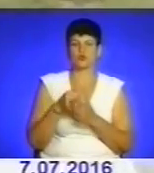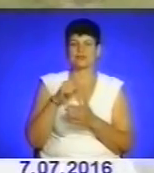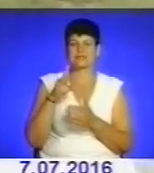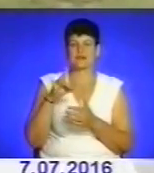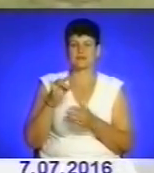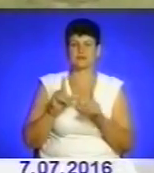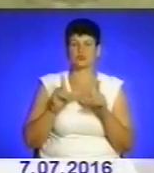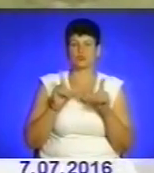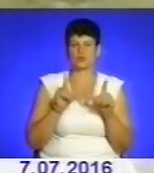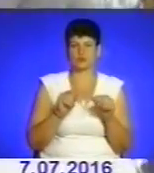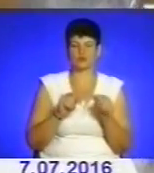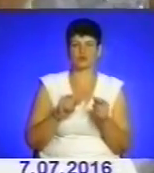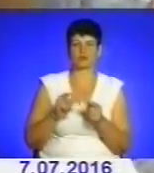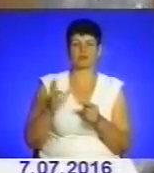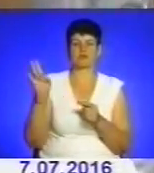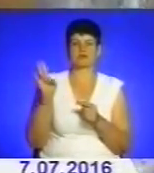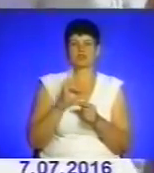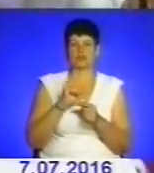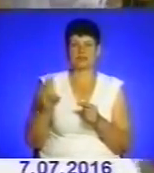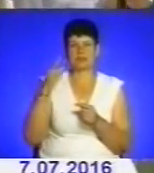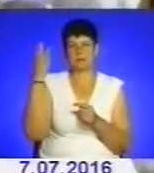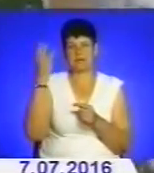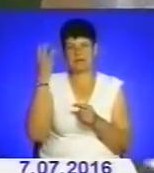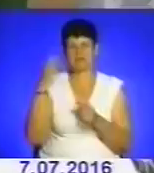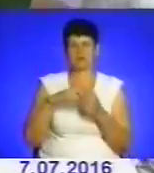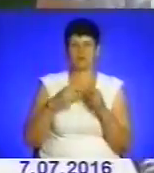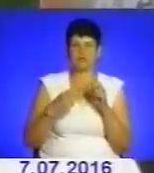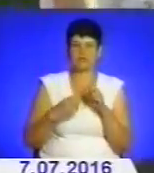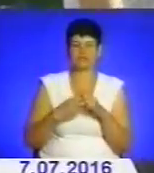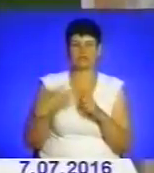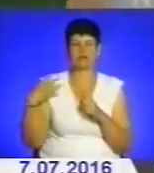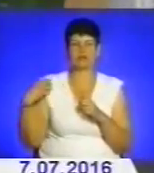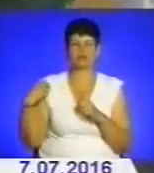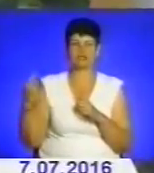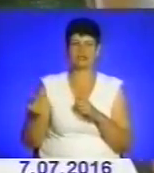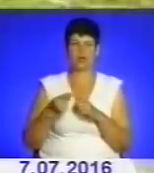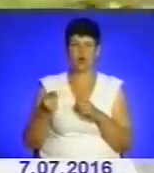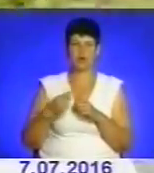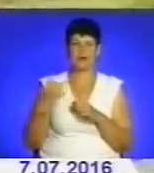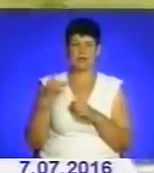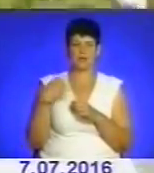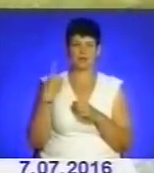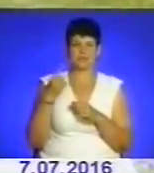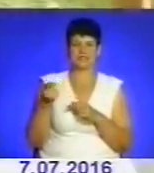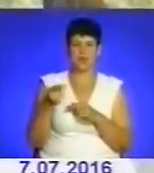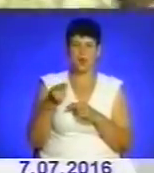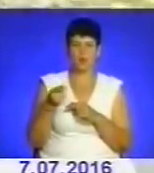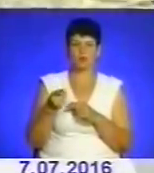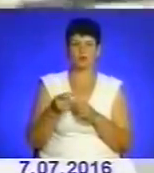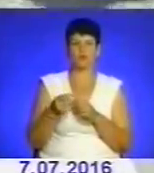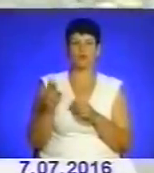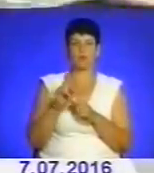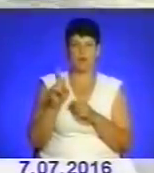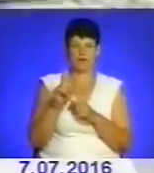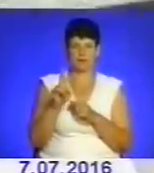вирушать паломники з Хмельниччини, Івано-Франківщини, Львівщини, Тернополя і районів області. З Тернополя напередодні у